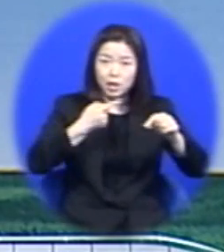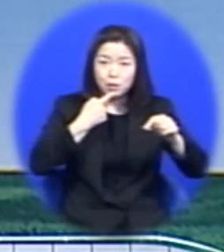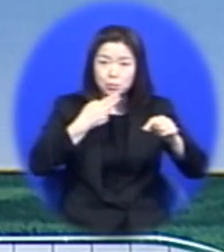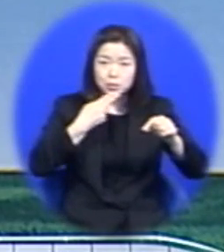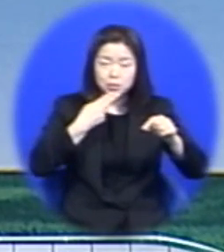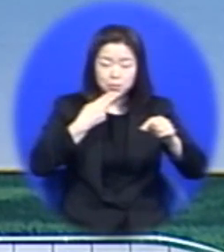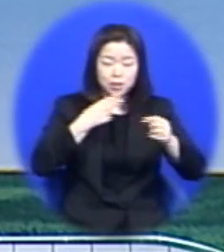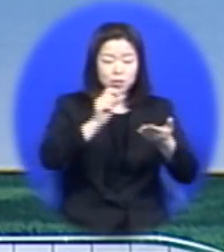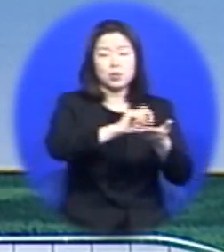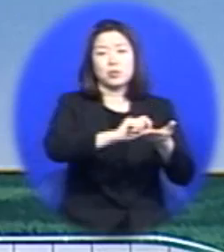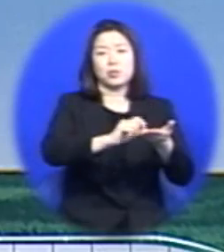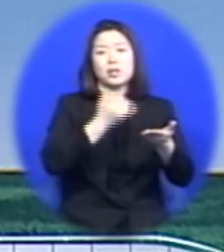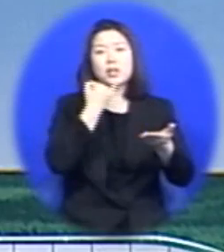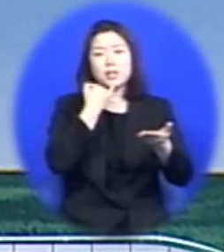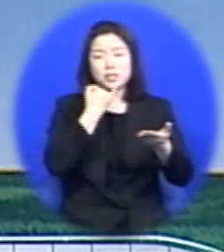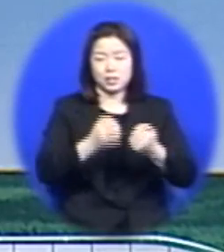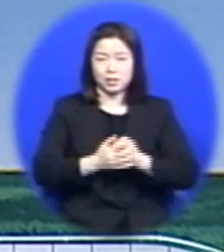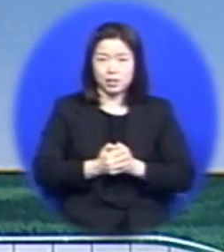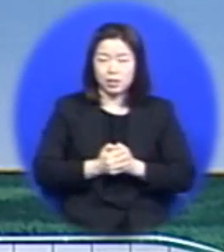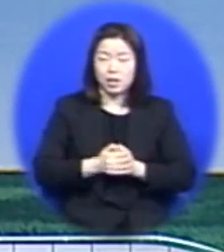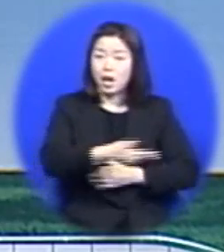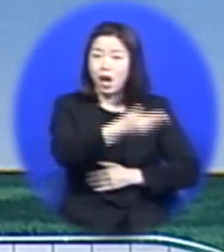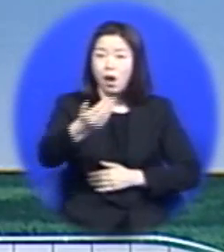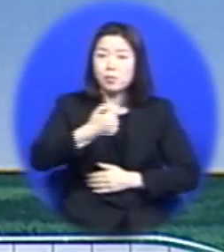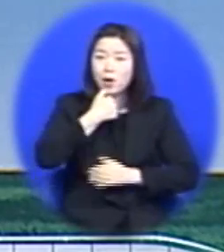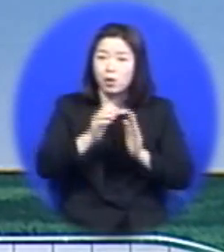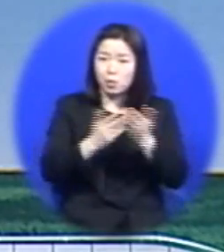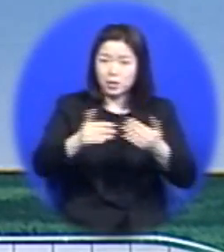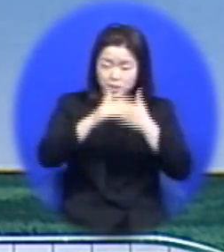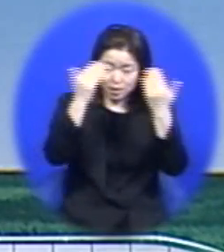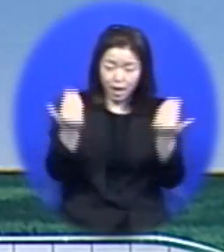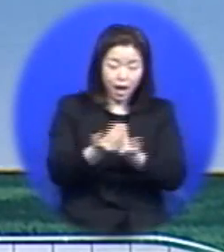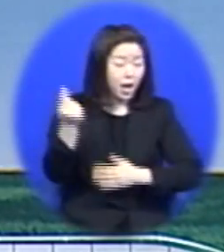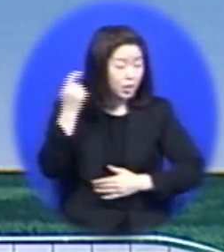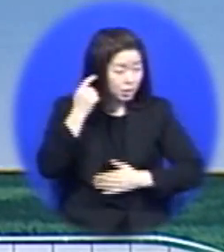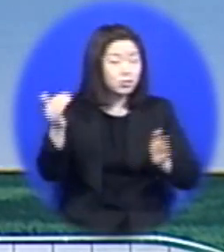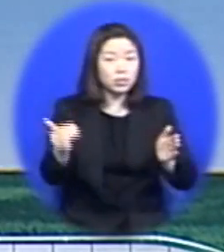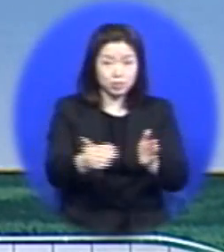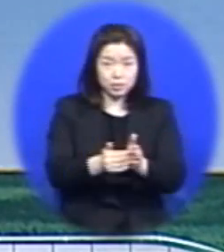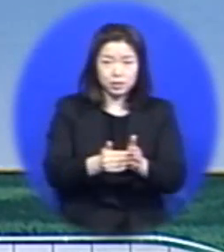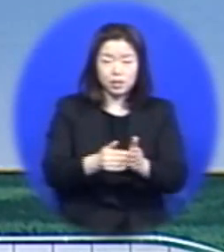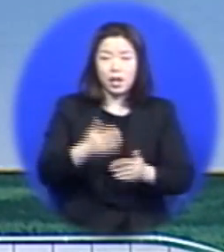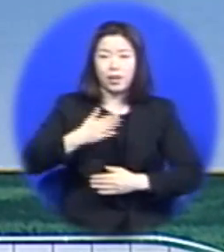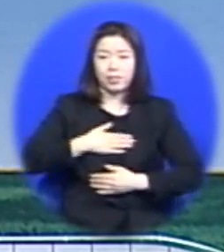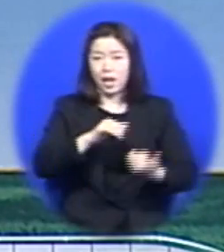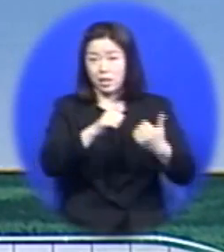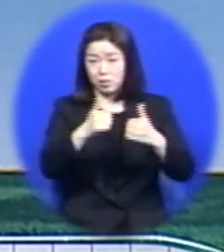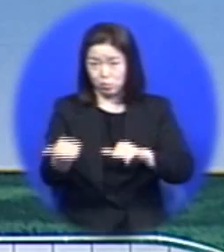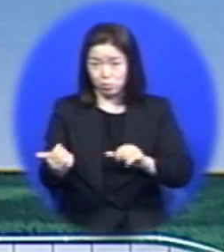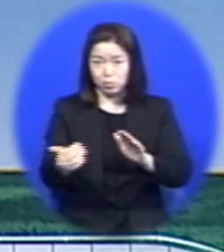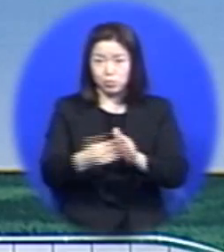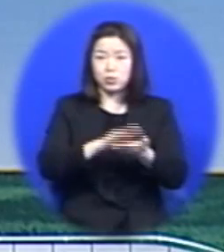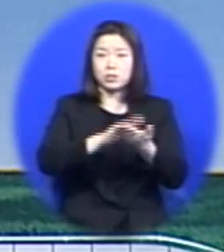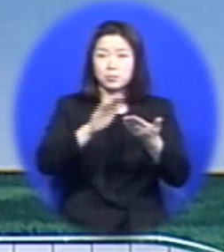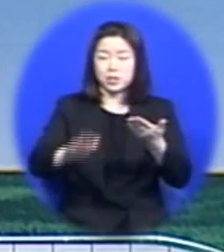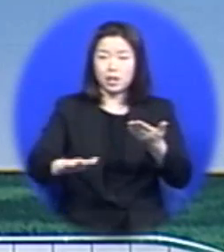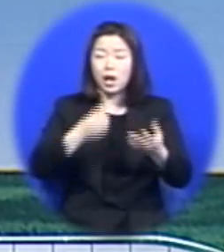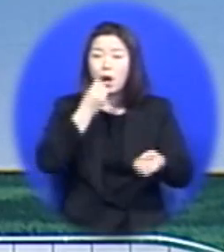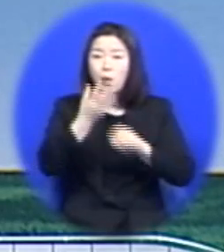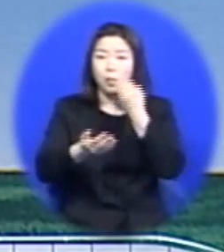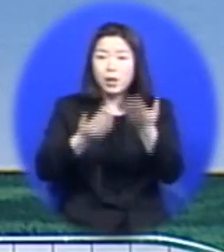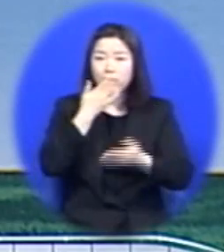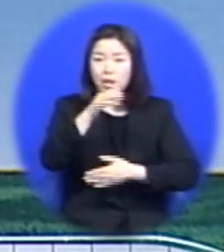됩니다. 자, 여러분 이제 로마서를 다 들으셨는데 나는 죽었습니다. 고백할 수